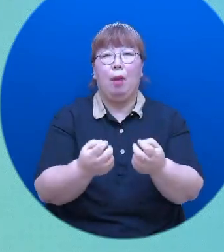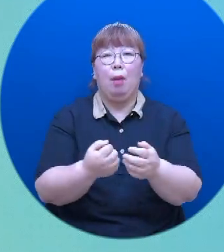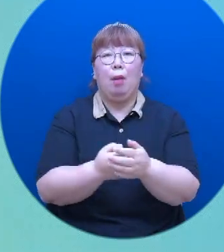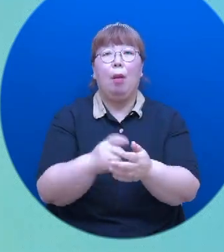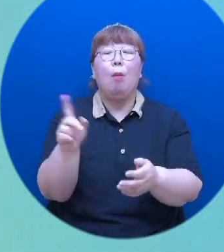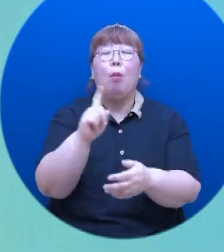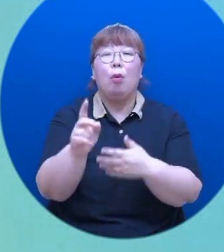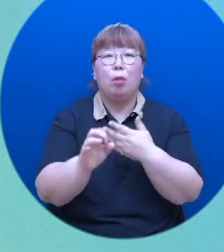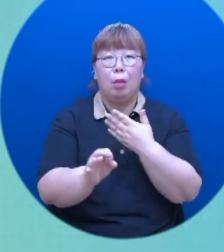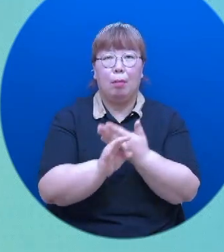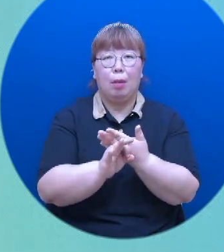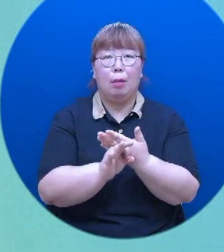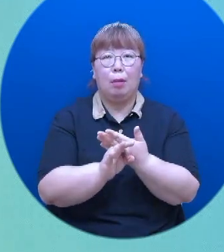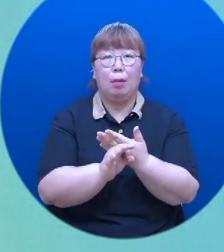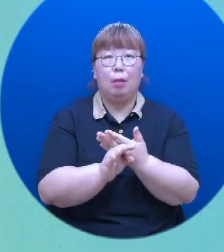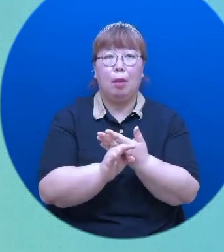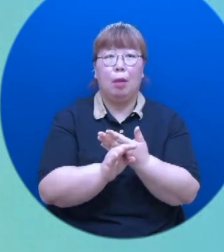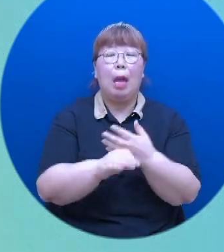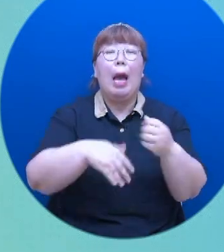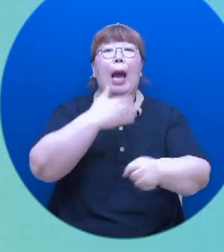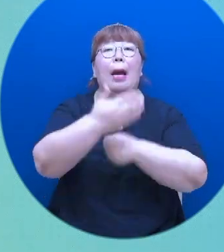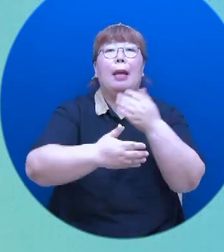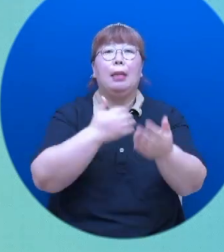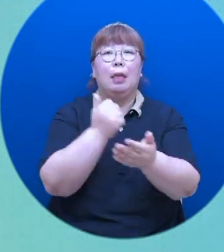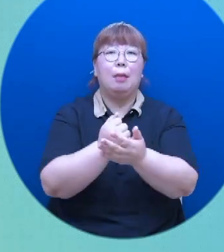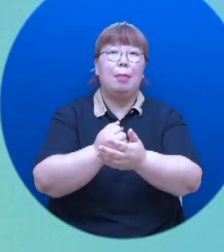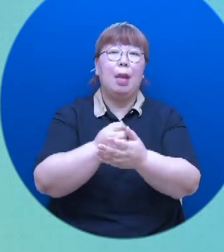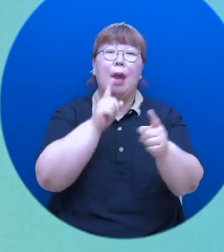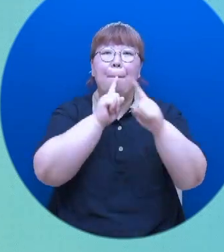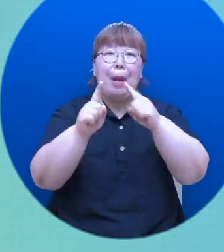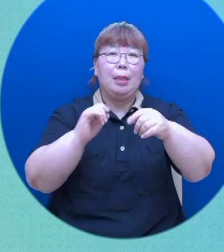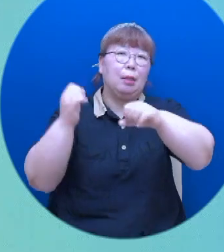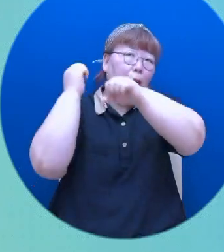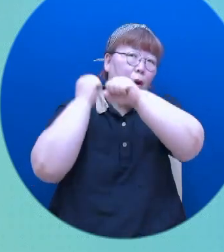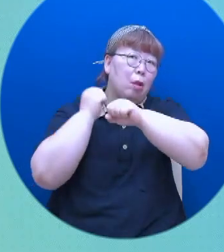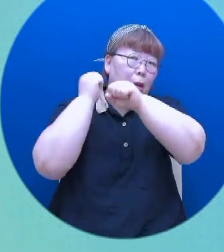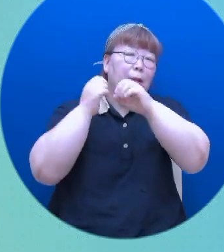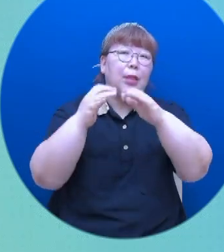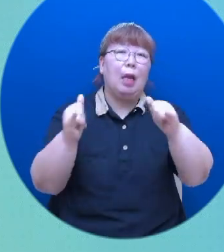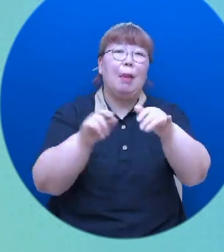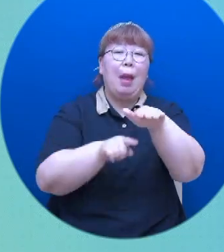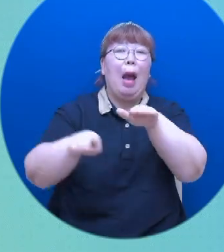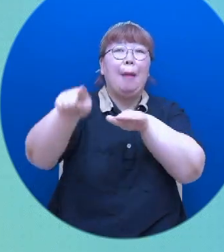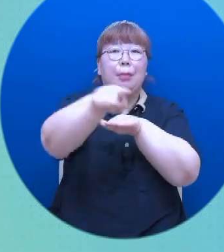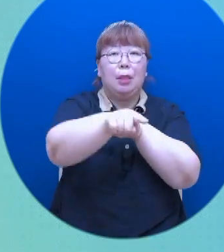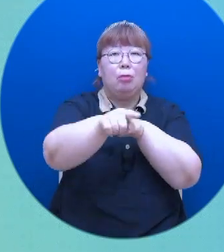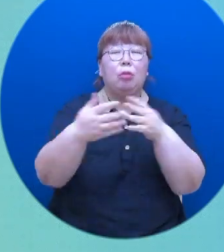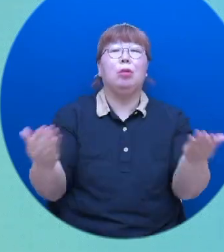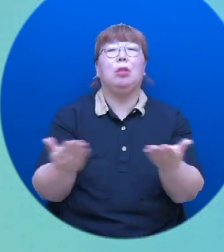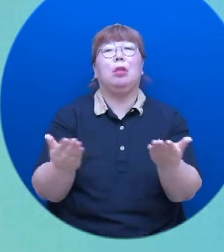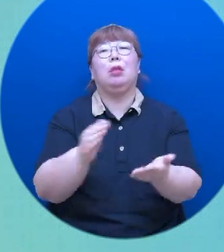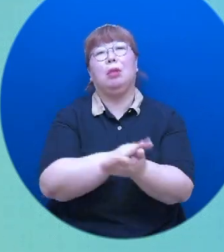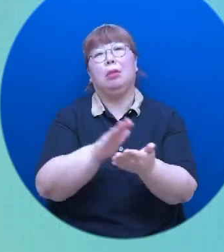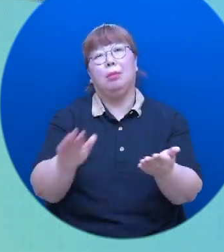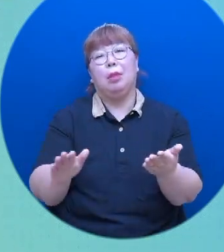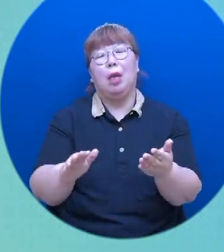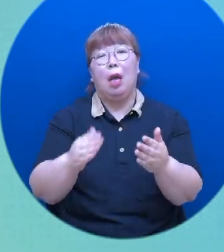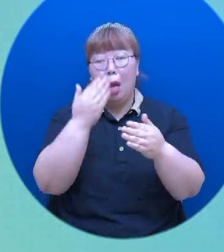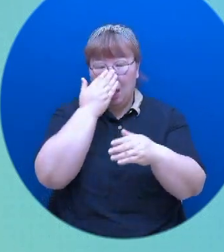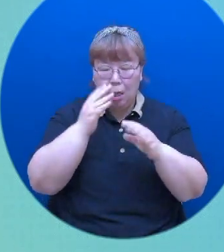특단의 방법이 무엇입니까? 하나님의 언약궤를 맨 그들로 앞세우는 일이었잖아요. 이스라엘